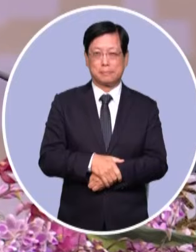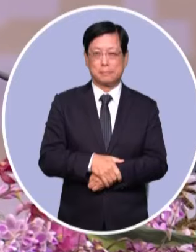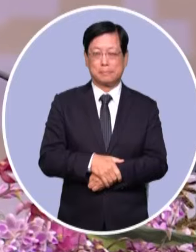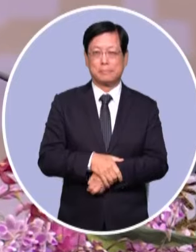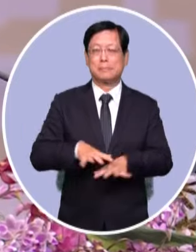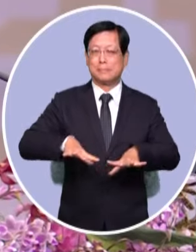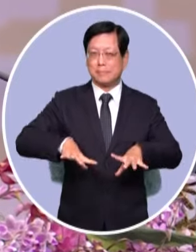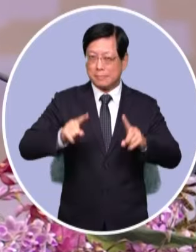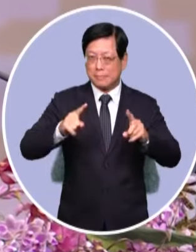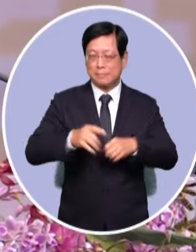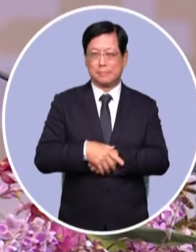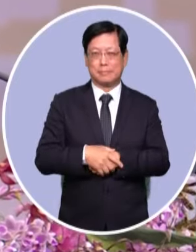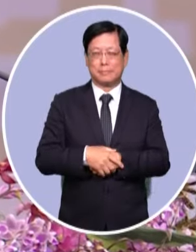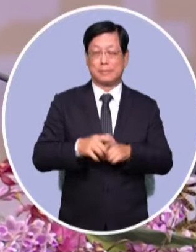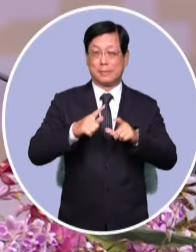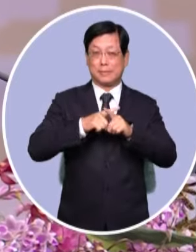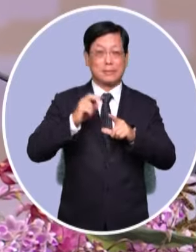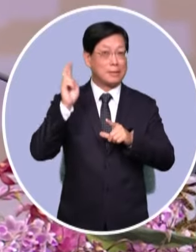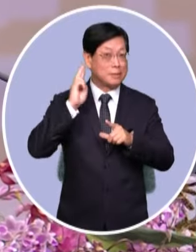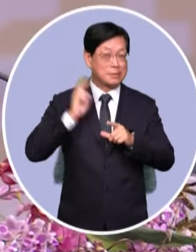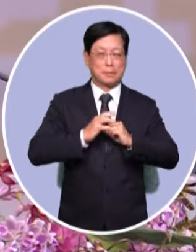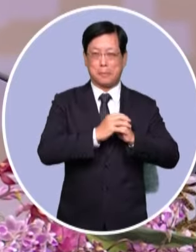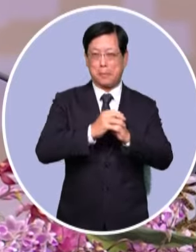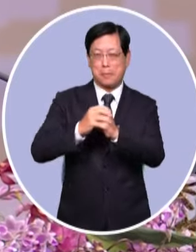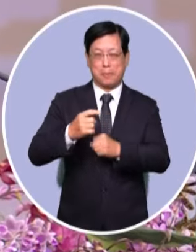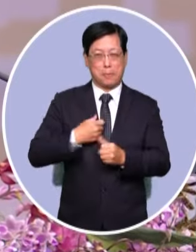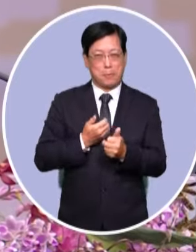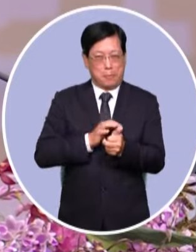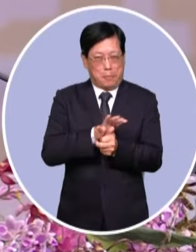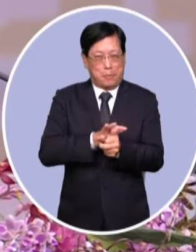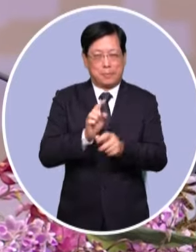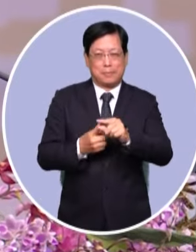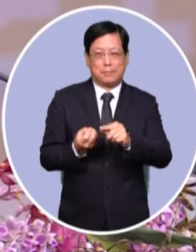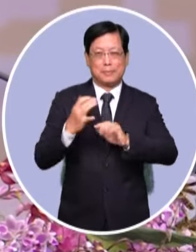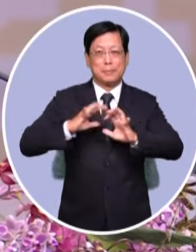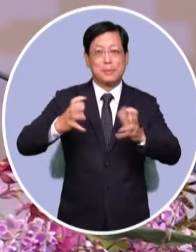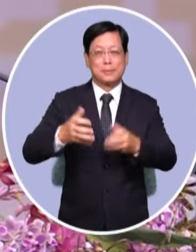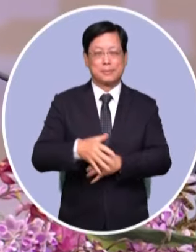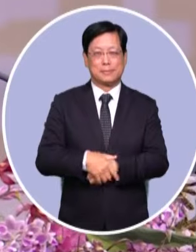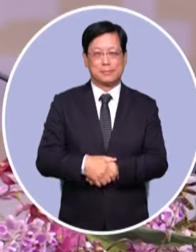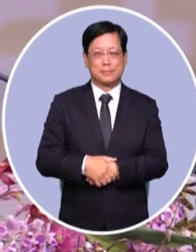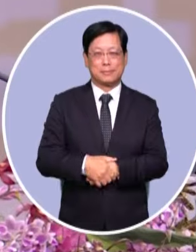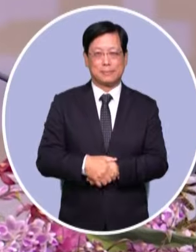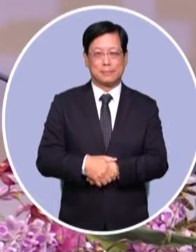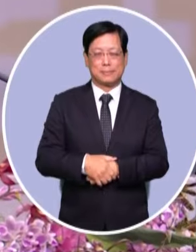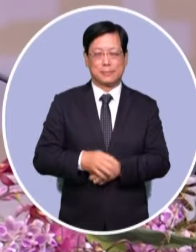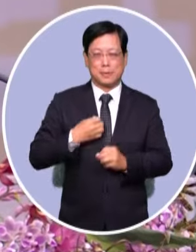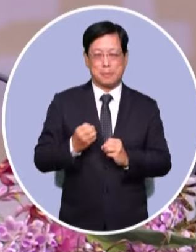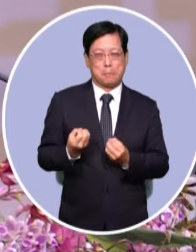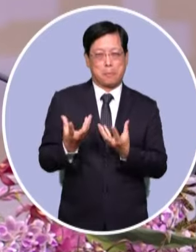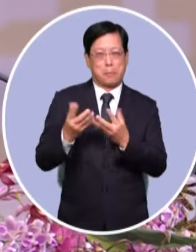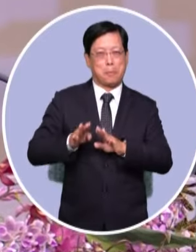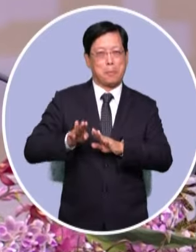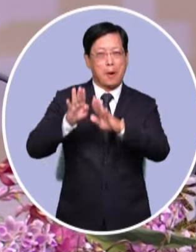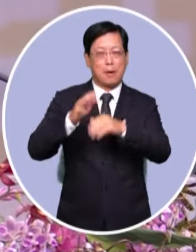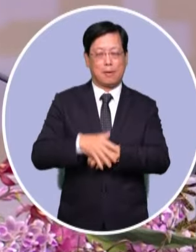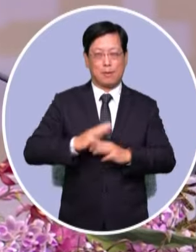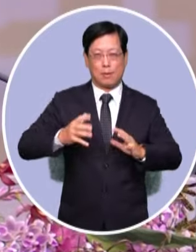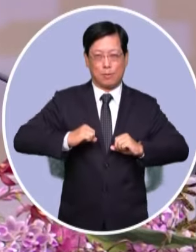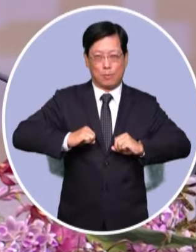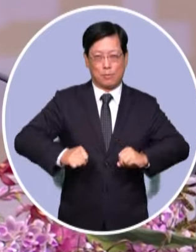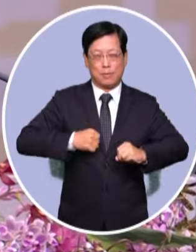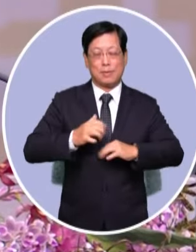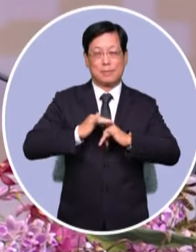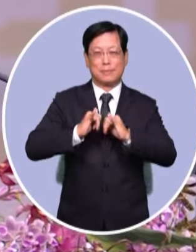家一起大声的祝福我们热爱的中华民国繁荣昌盛，国泰民